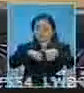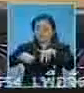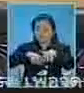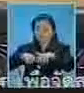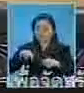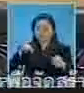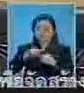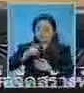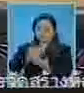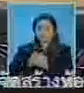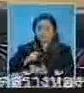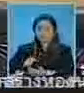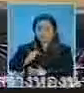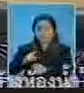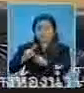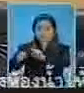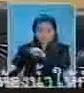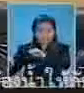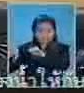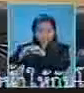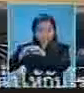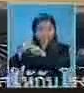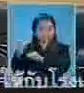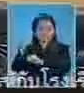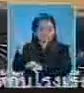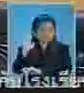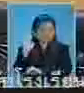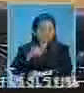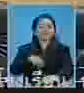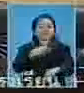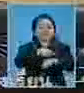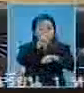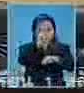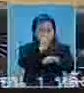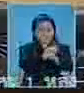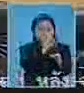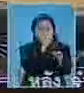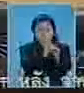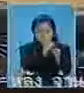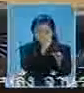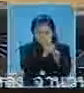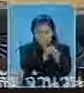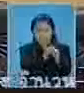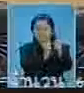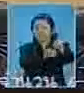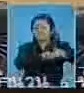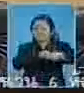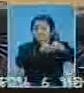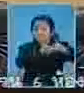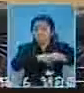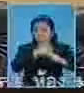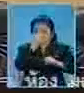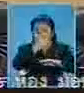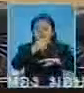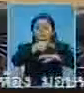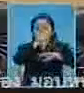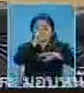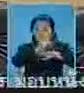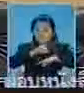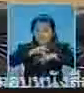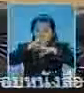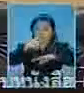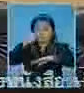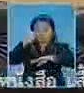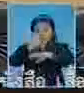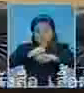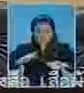ที่เพิ่มขึ้นผมเองเป็นประธานทกสในฐานะรัฐมนตรีว่าการกระทรวงการคลังผมก็ได้รับรายงานจากท